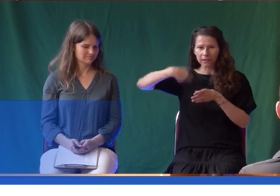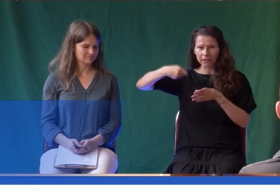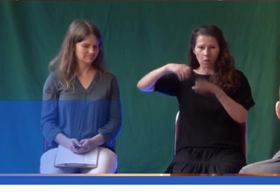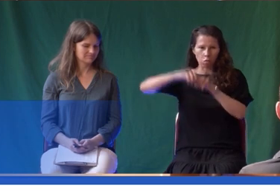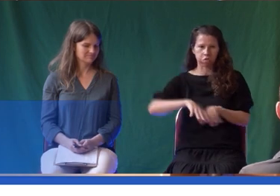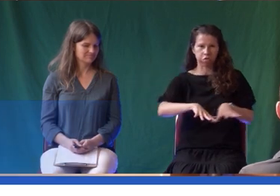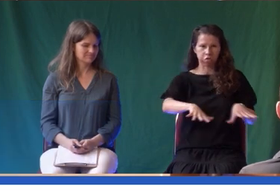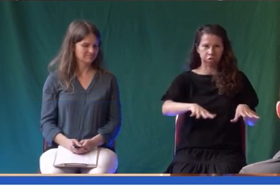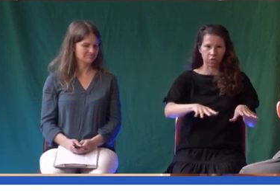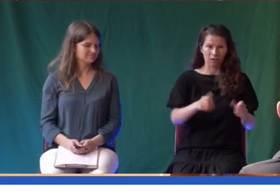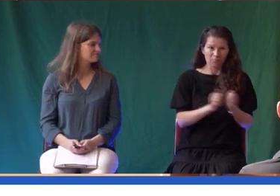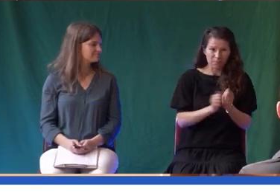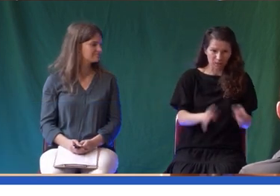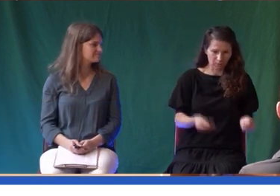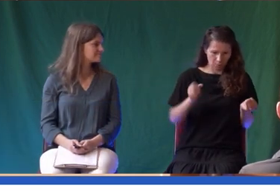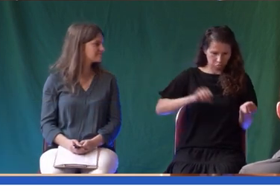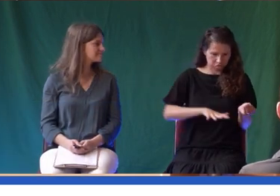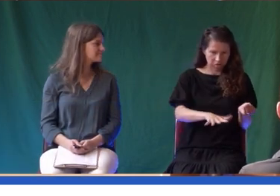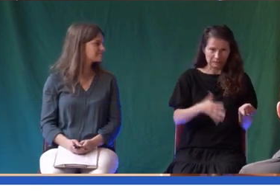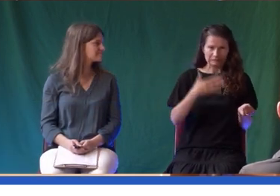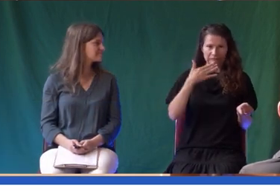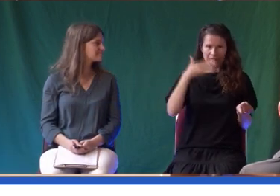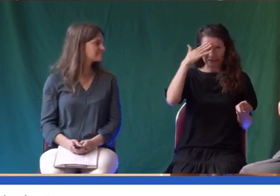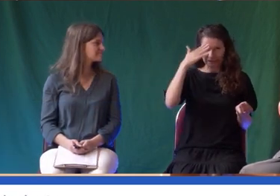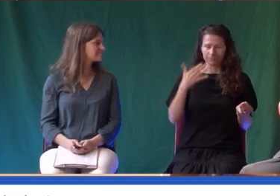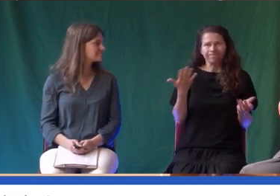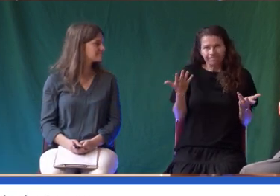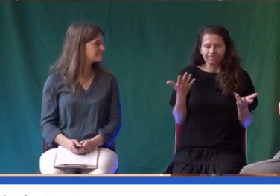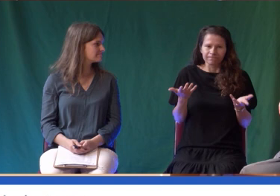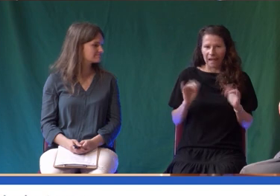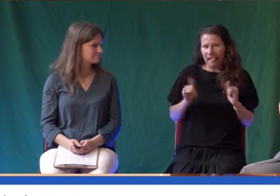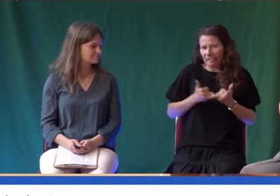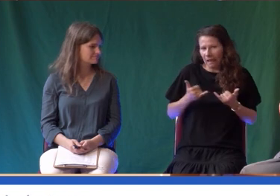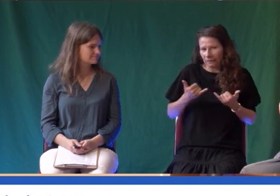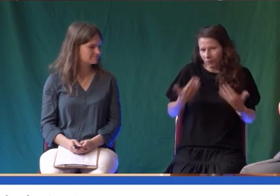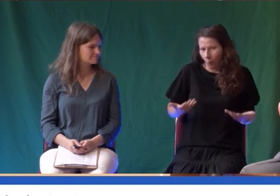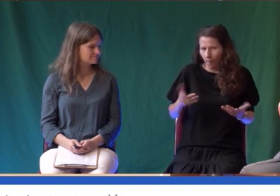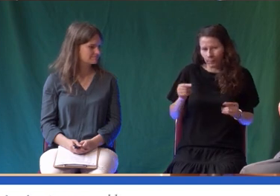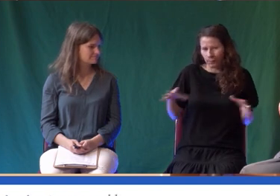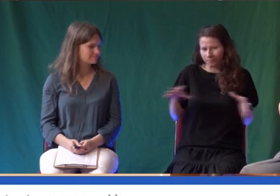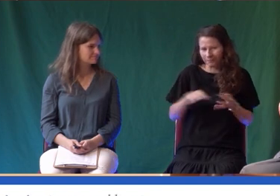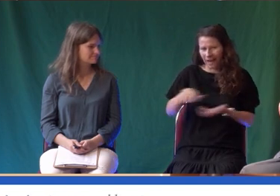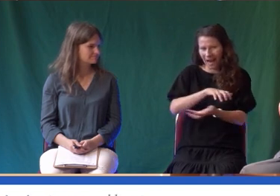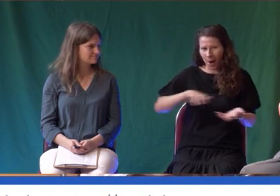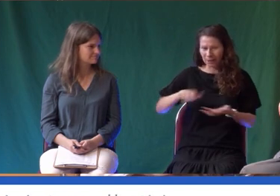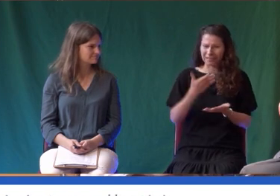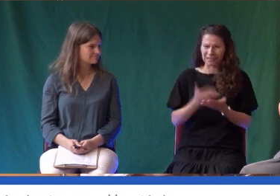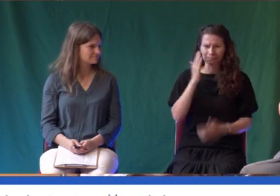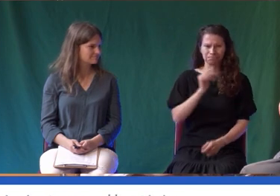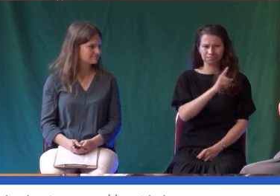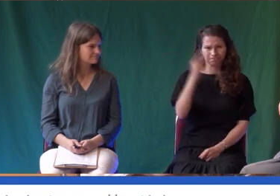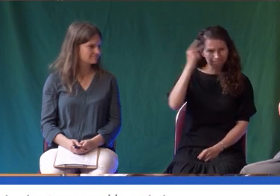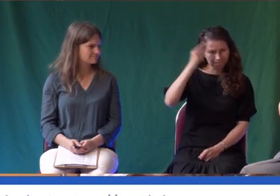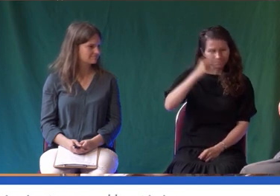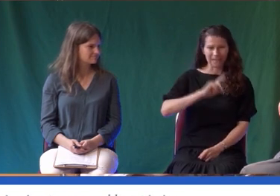gekippt genau aber auch dieses Chaos gehört zum Eltern sein dazu deswegen sehen Sie es mir nach dass ich jetzt genauso unhöflich